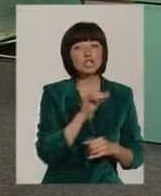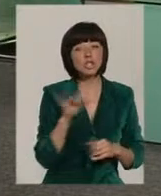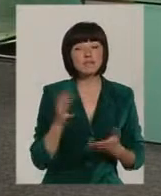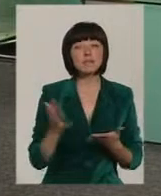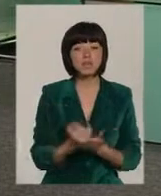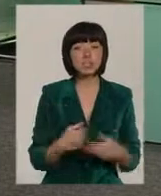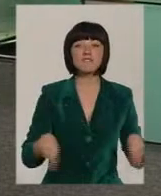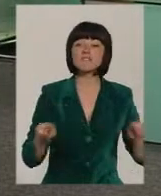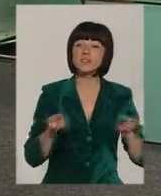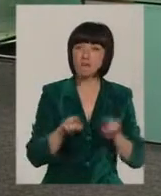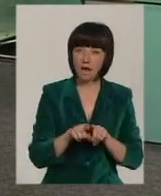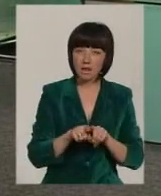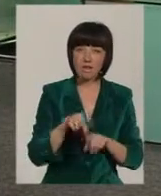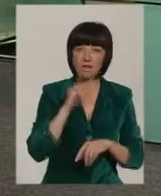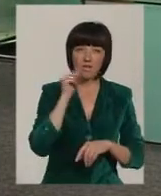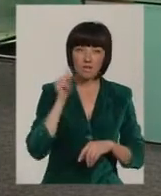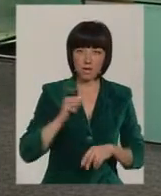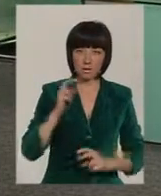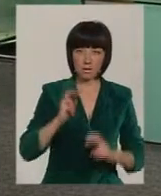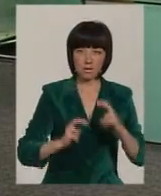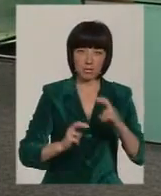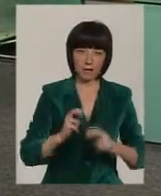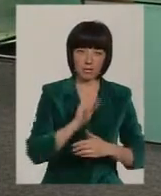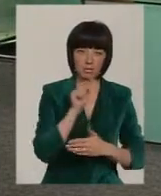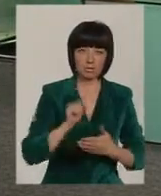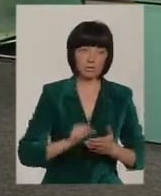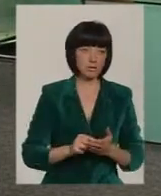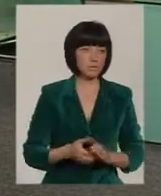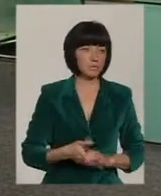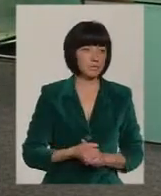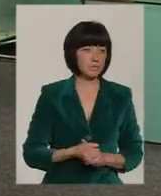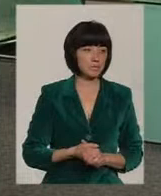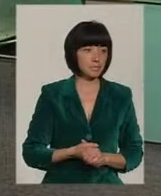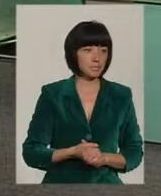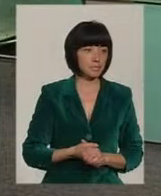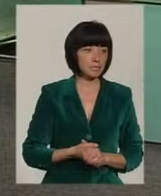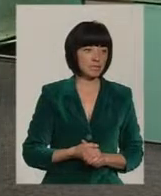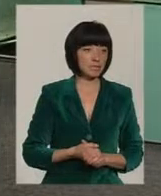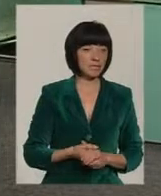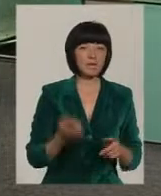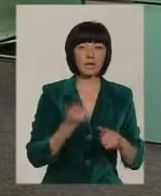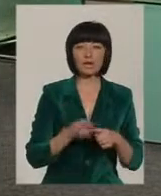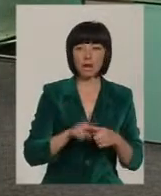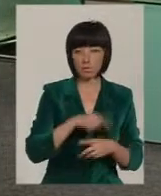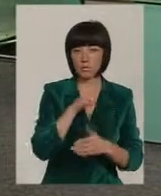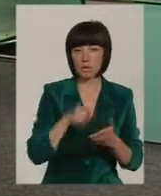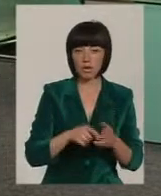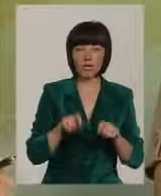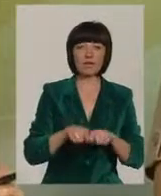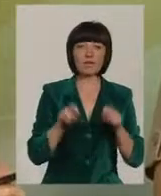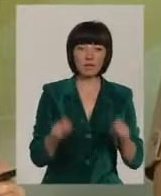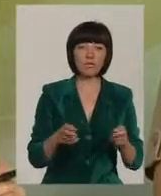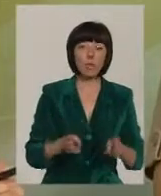знайшли все-таки те винне підприємство, яке з Південним Бугом таке от зробило? З даного питання було відкрито